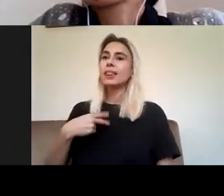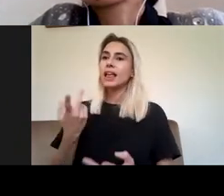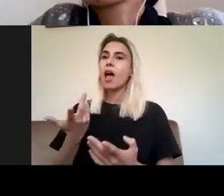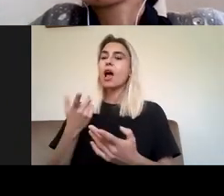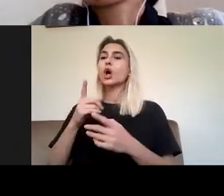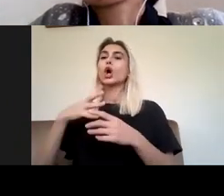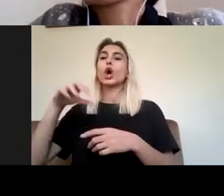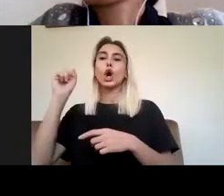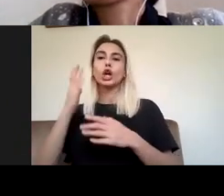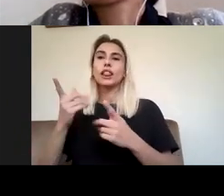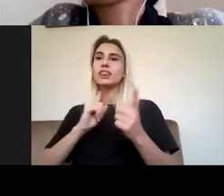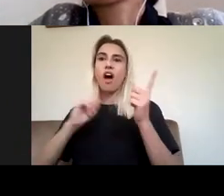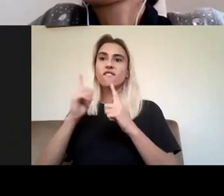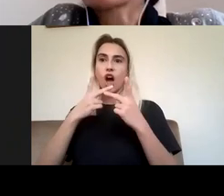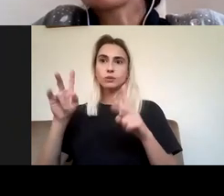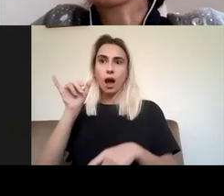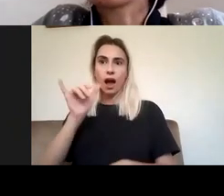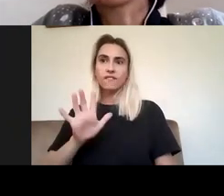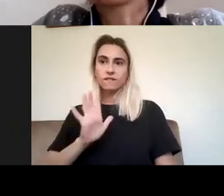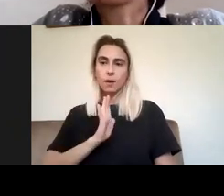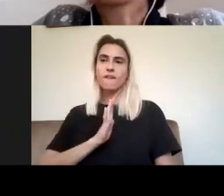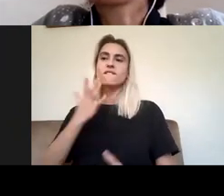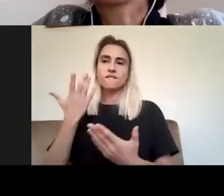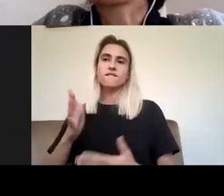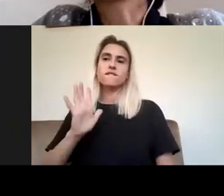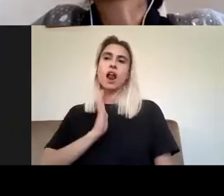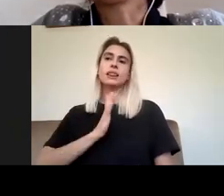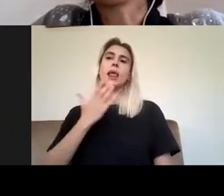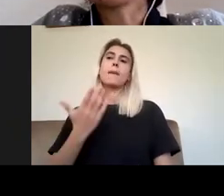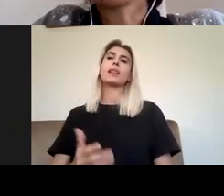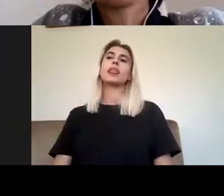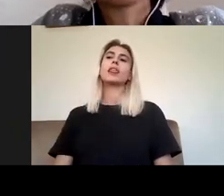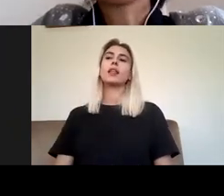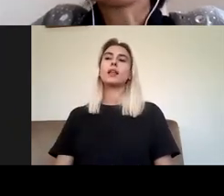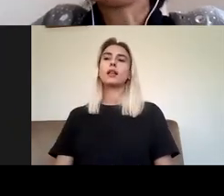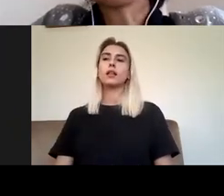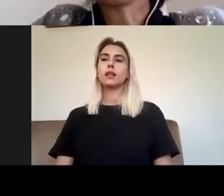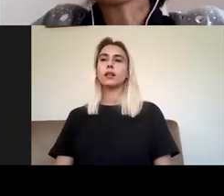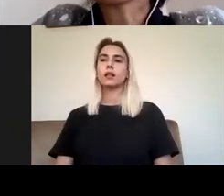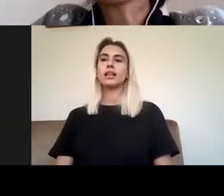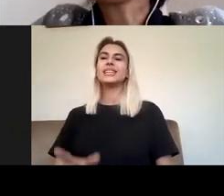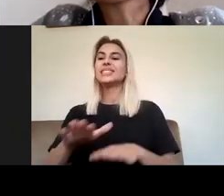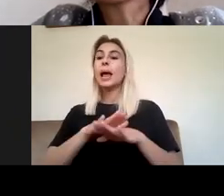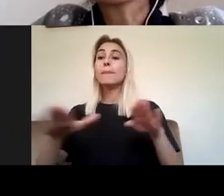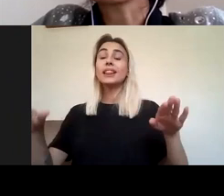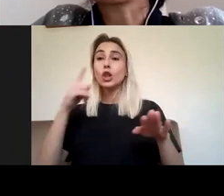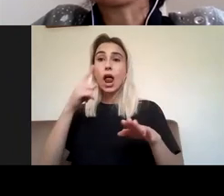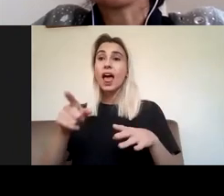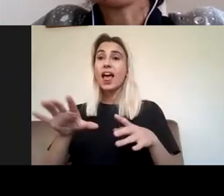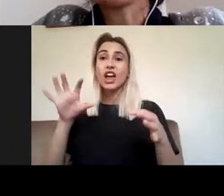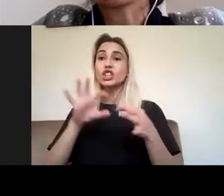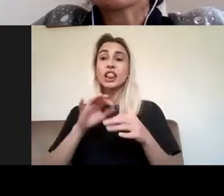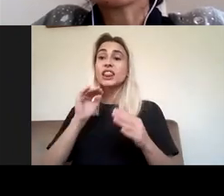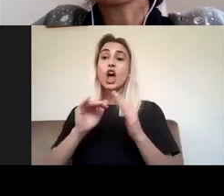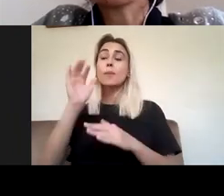kuruluşa dava açma hakkımız var mı? Var tabii ki. Yani şöyle, zemine ilişkin yaşadığınız problemi